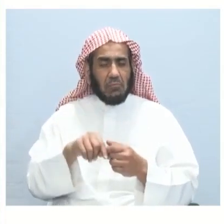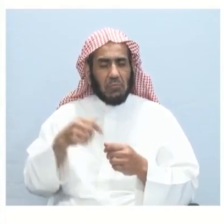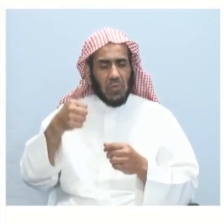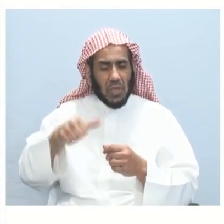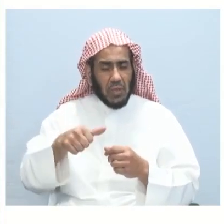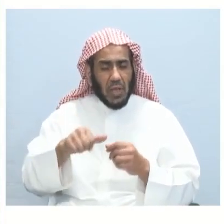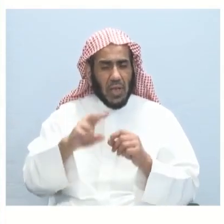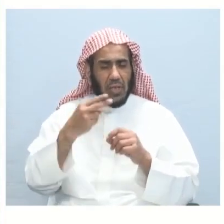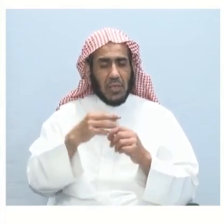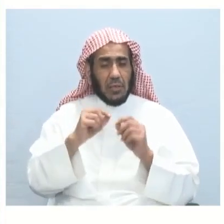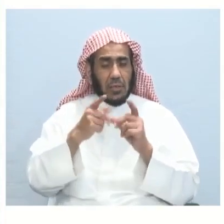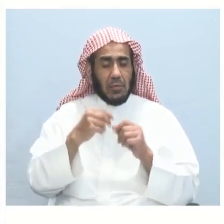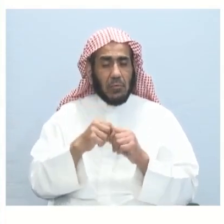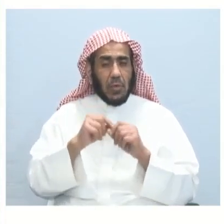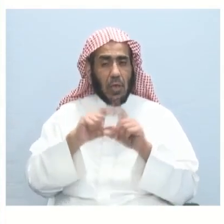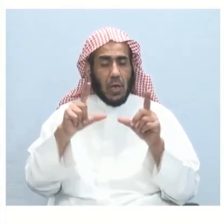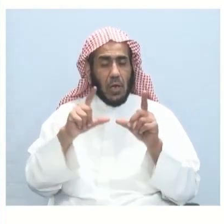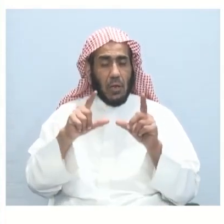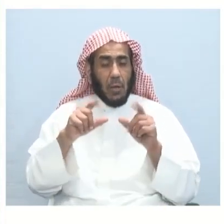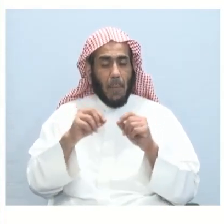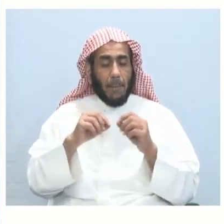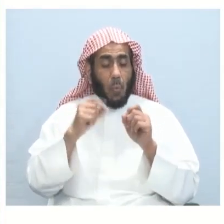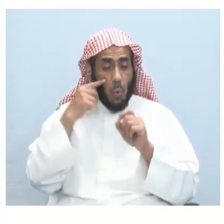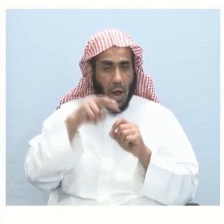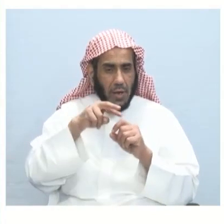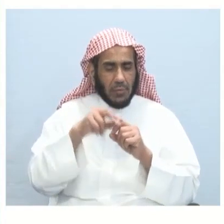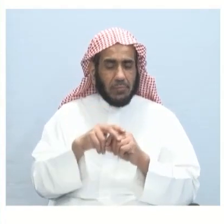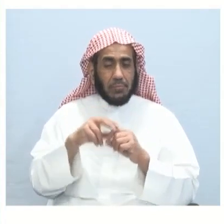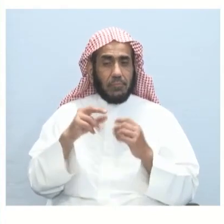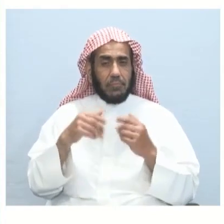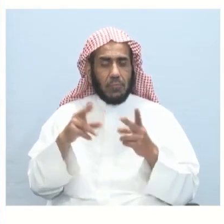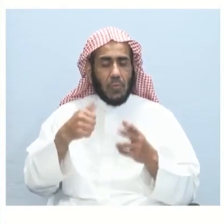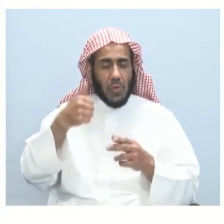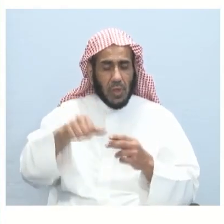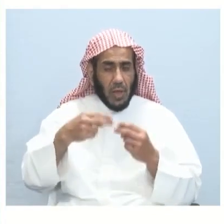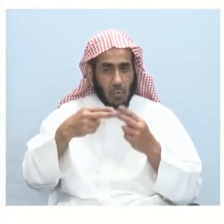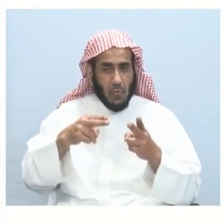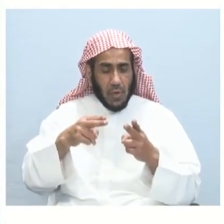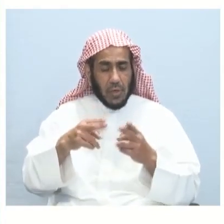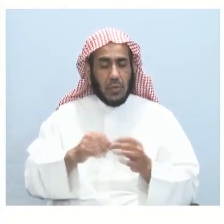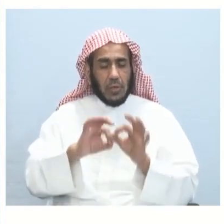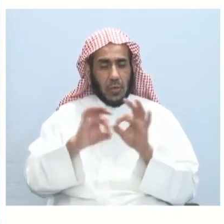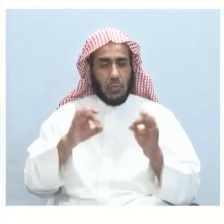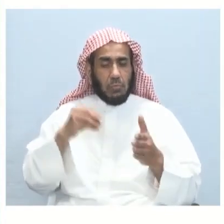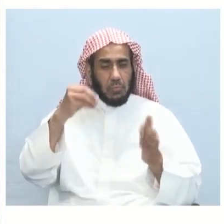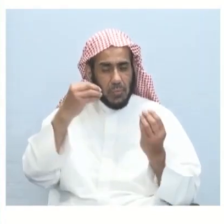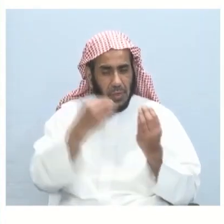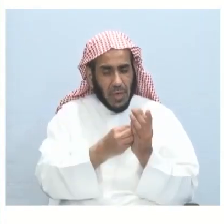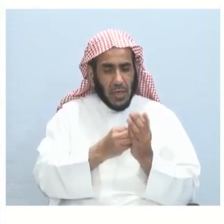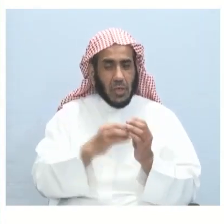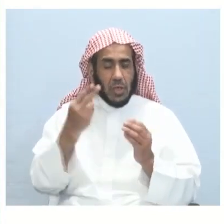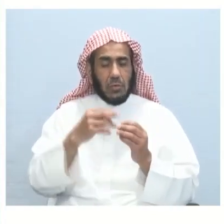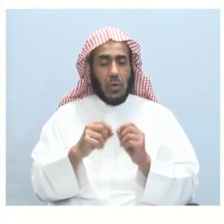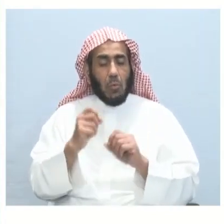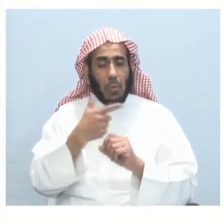الرسم سنظهر ستظهر له معاينه بعد ذلك ضغط على موافق سيتم ادراج الرسم بشكل